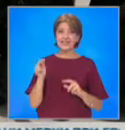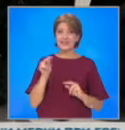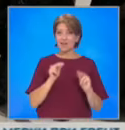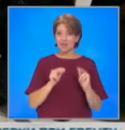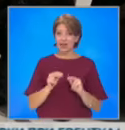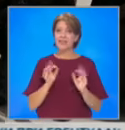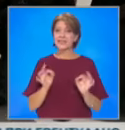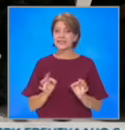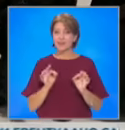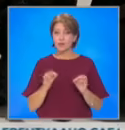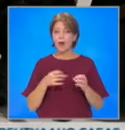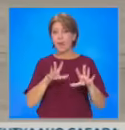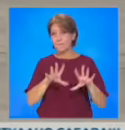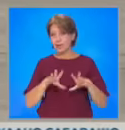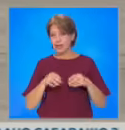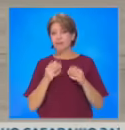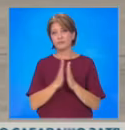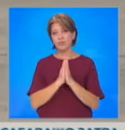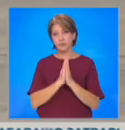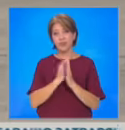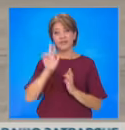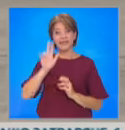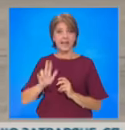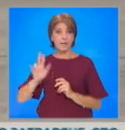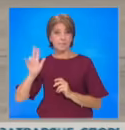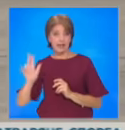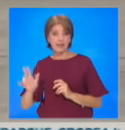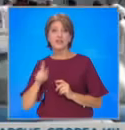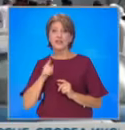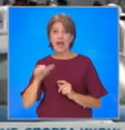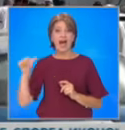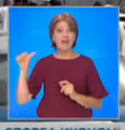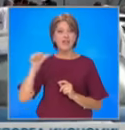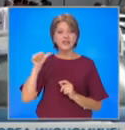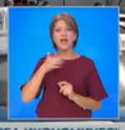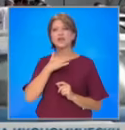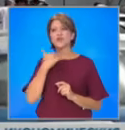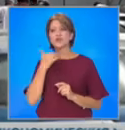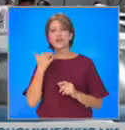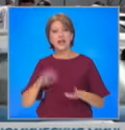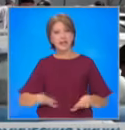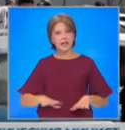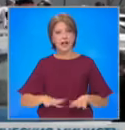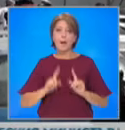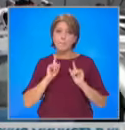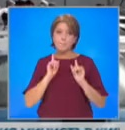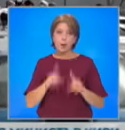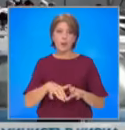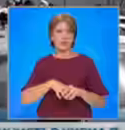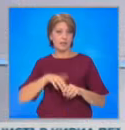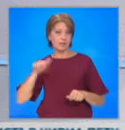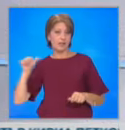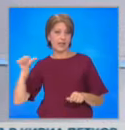сигурност на ООН прие резолюция, с която призовава талибаните да гарантират, че афганистанци и чуждестранни граждани ще могат да напускат